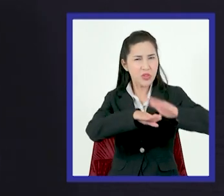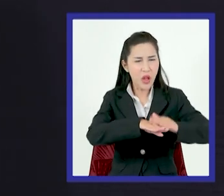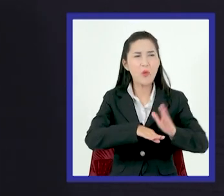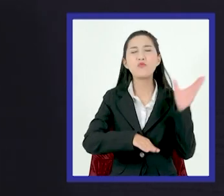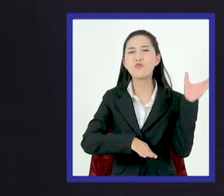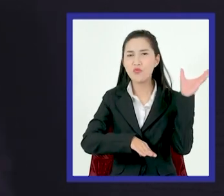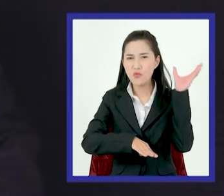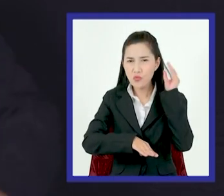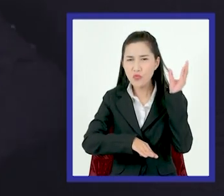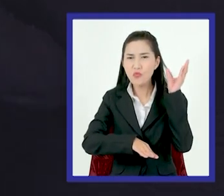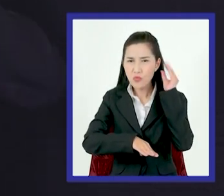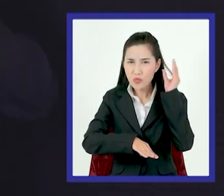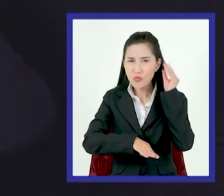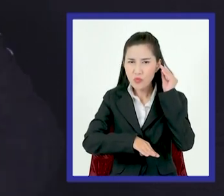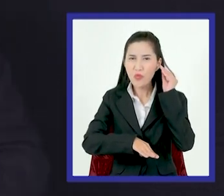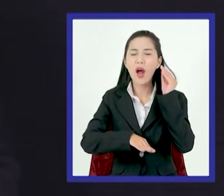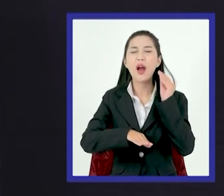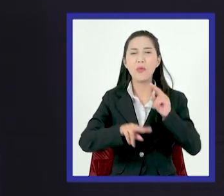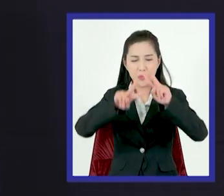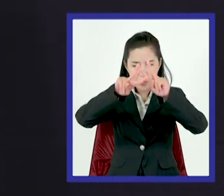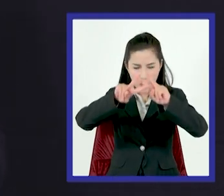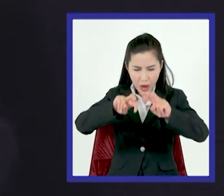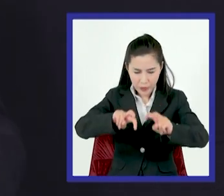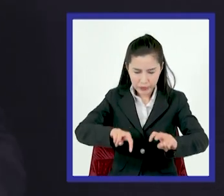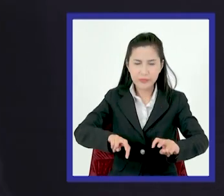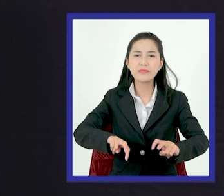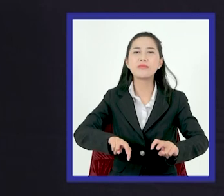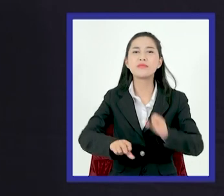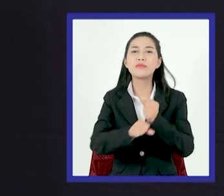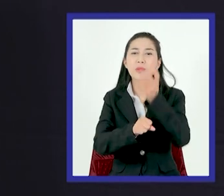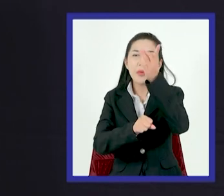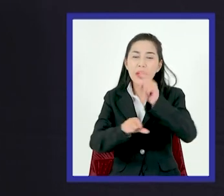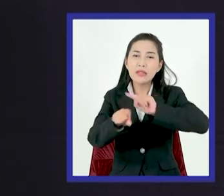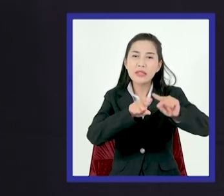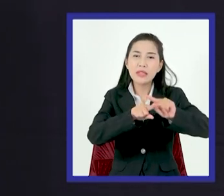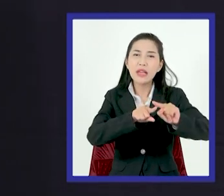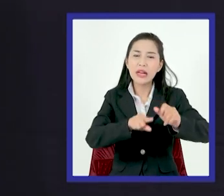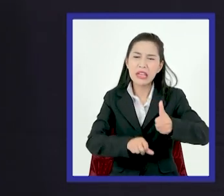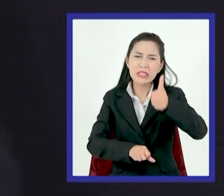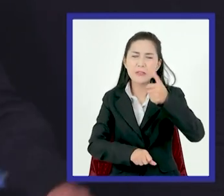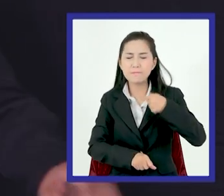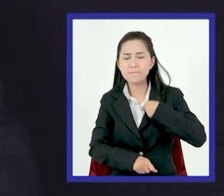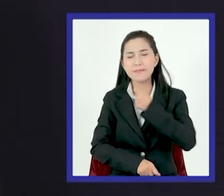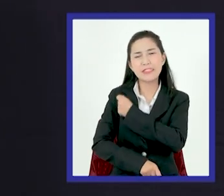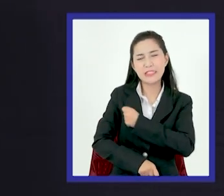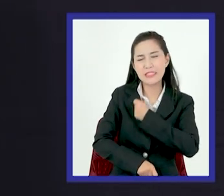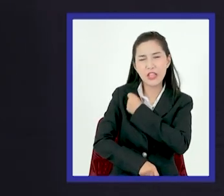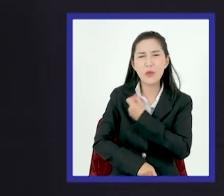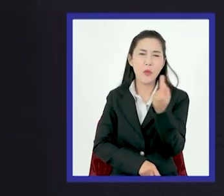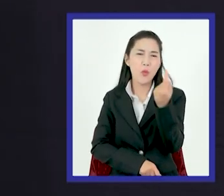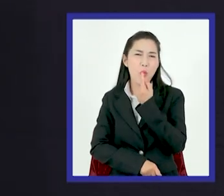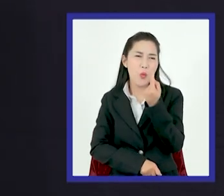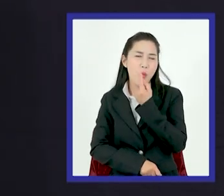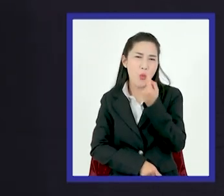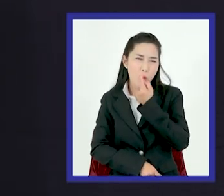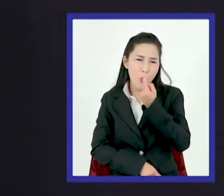บ้างฟังแล้วก็เอามาพิจารณาสักนิดหนึ่งนะทำอะไรต่างๆให้มันดีอย่ามาน้อยอกน้อยใจมาว่าพวกเราห